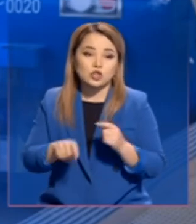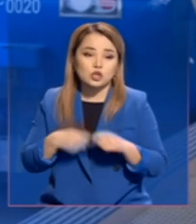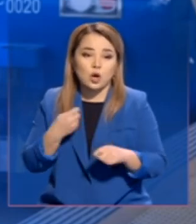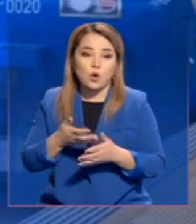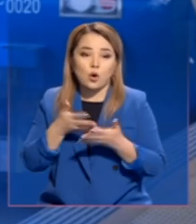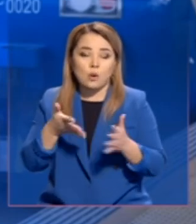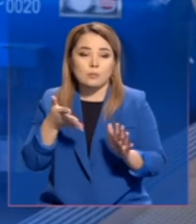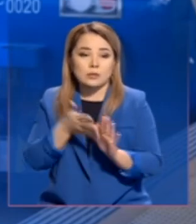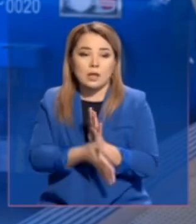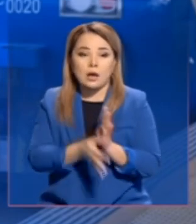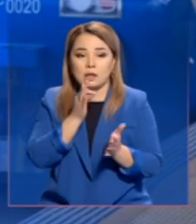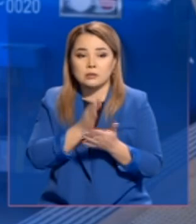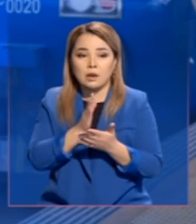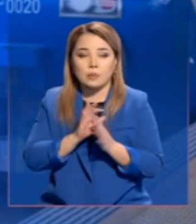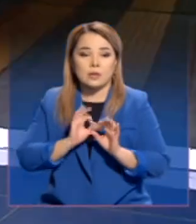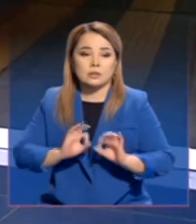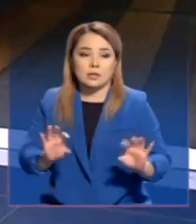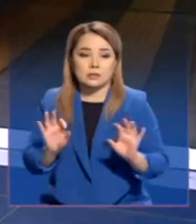көп деді.